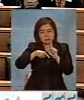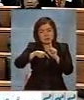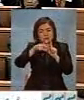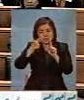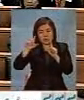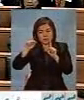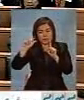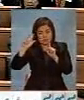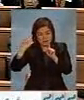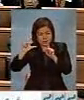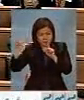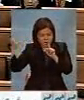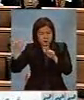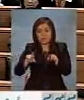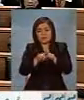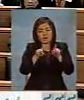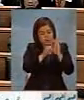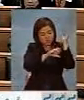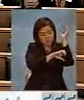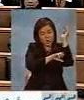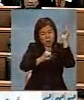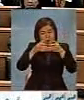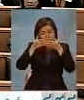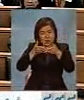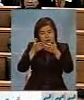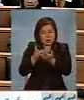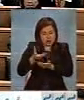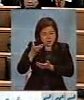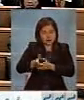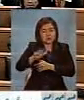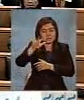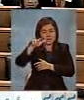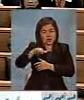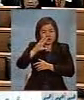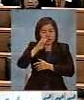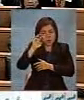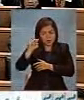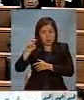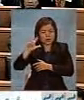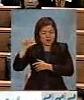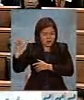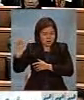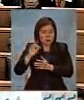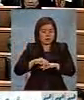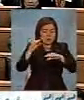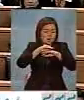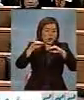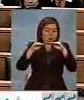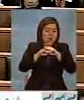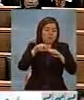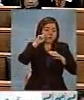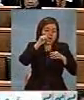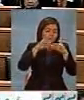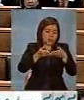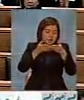ก่อสร้างท่าเรือน้ำลึกสงขลาแห่งที่2 3,613 ล้านโครงการก่อสร้างท่าเทียบเรือน้ำลึกป